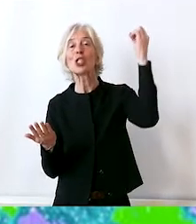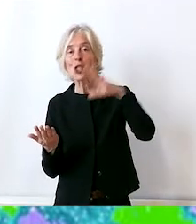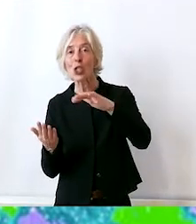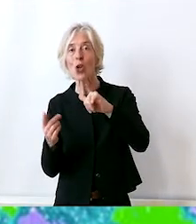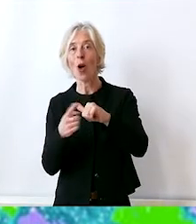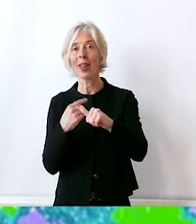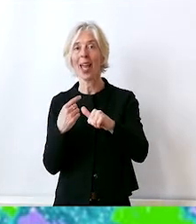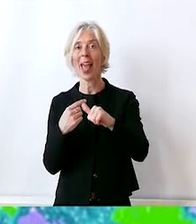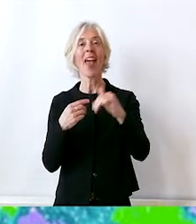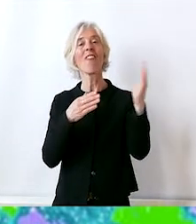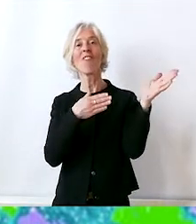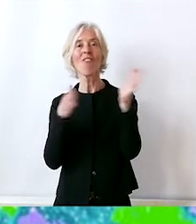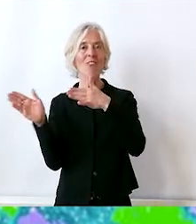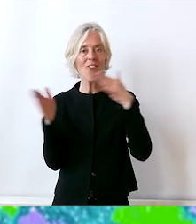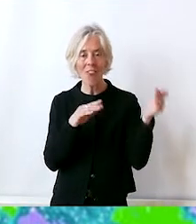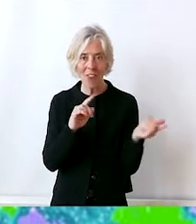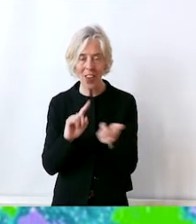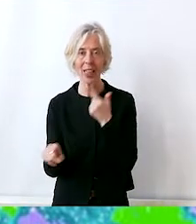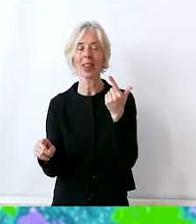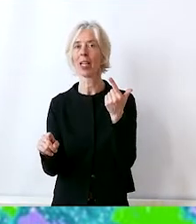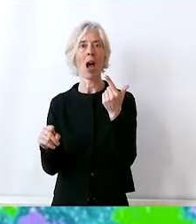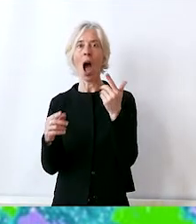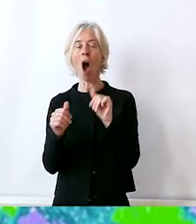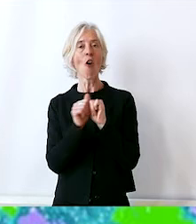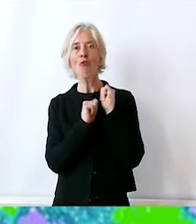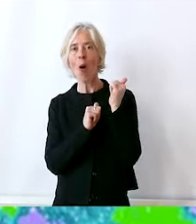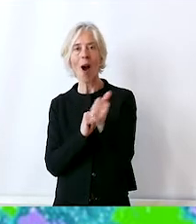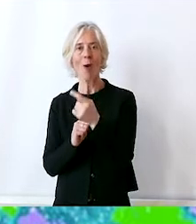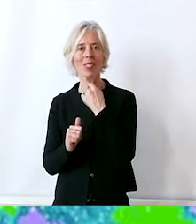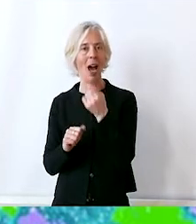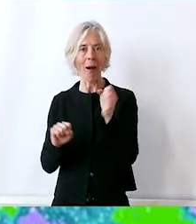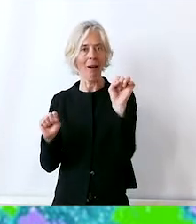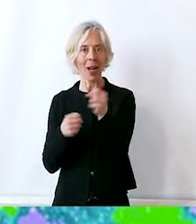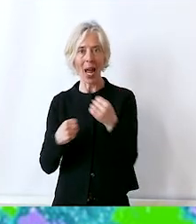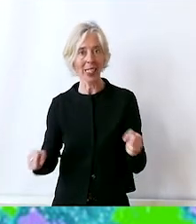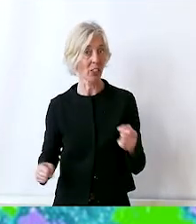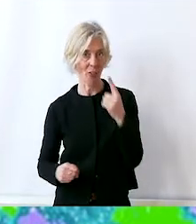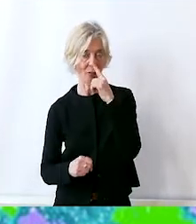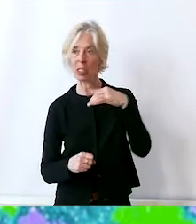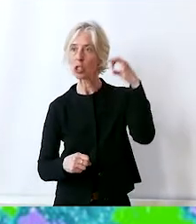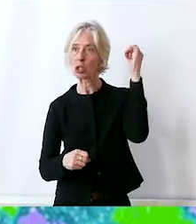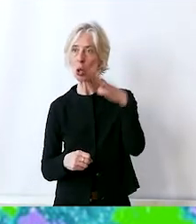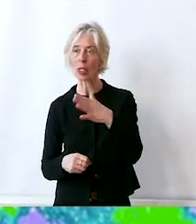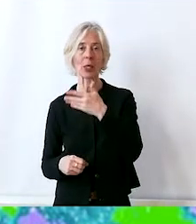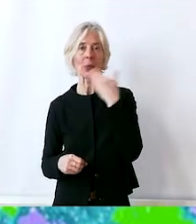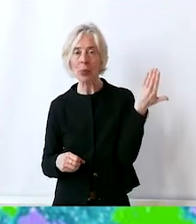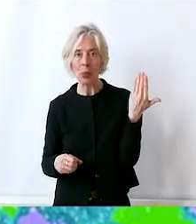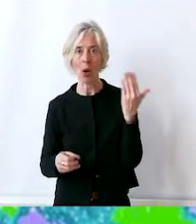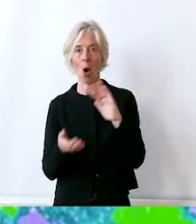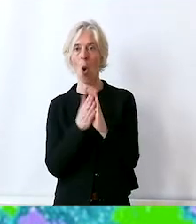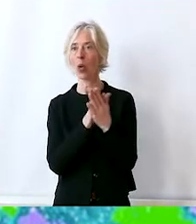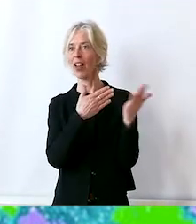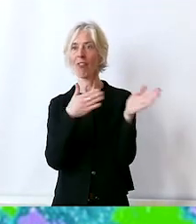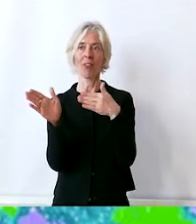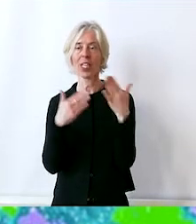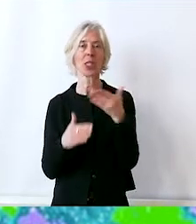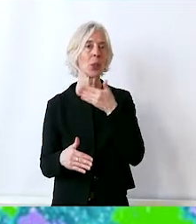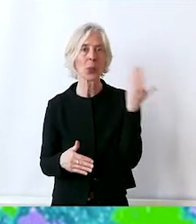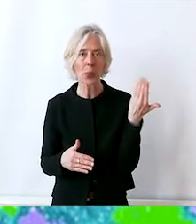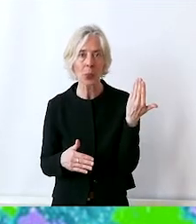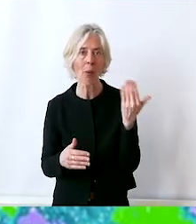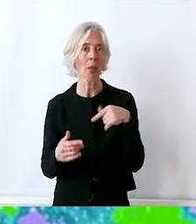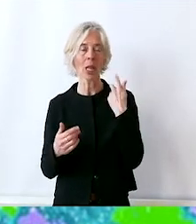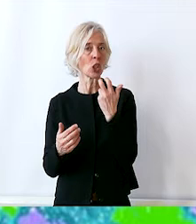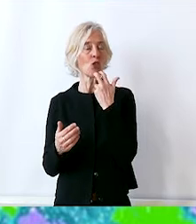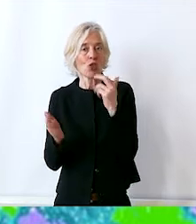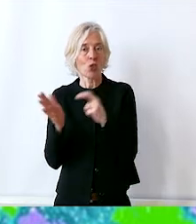produziert, wenn Wind scheint, wird Strom produziert. Wenn das nicht der Fall ist, wird kein Strom produziert, und im Energienetz ist es so, dass die Spannung, die Frequenz